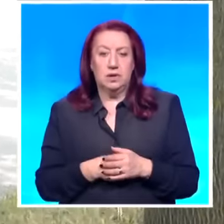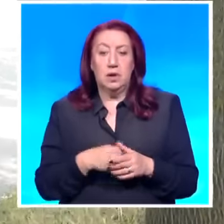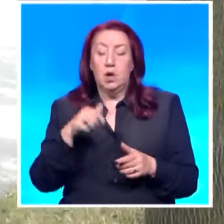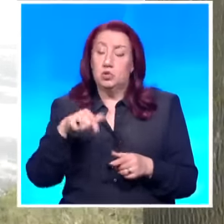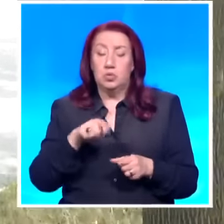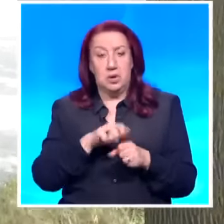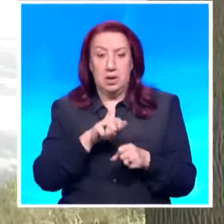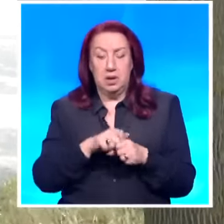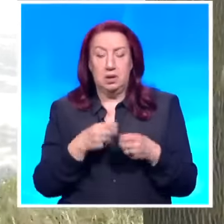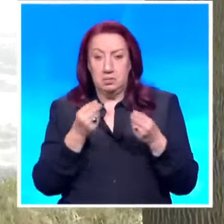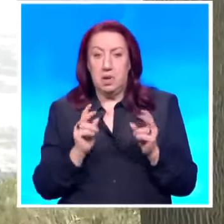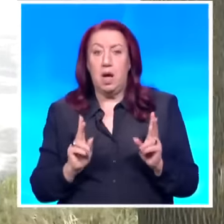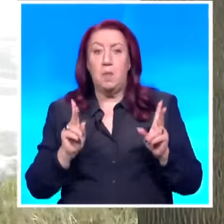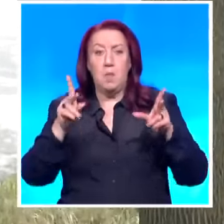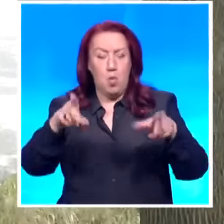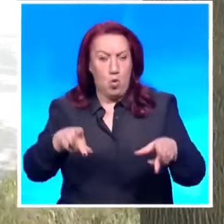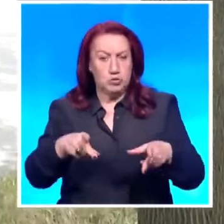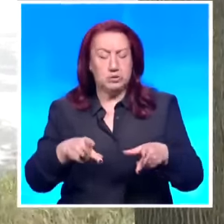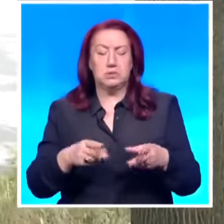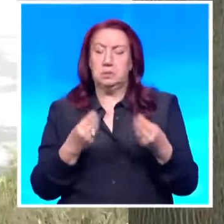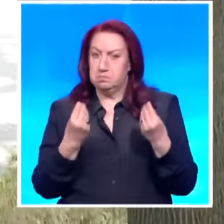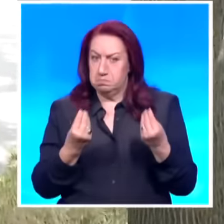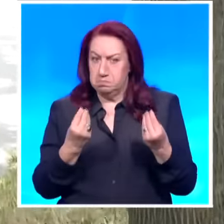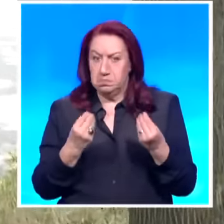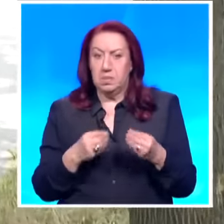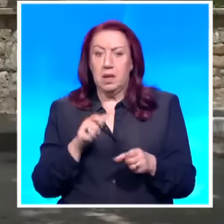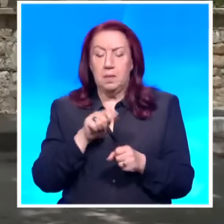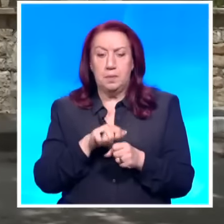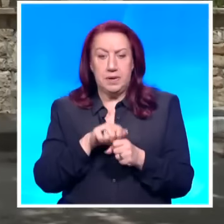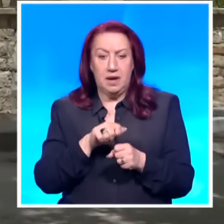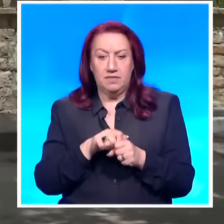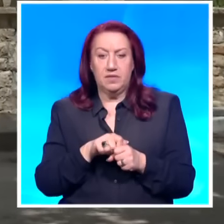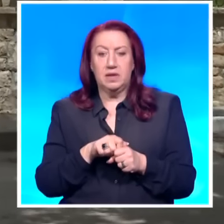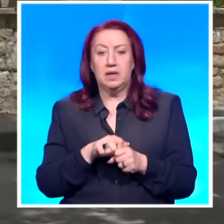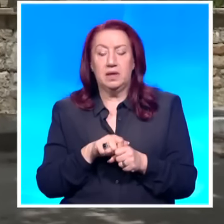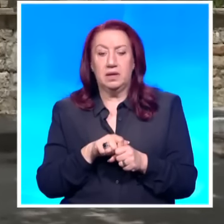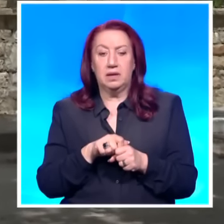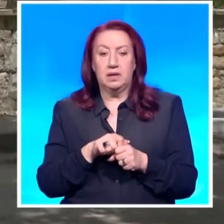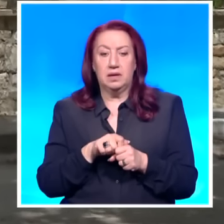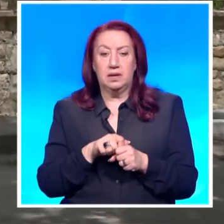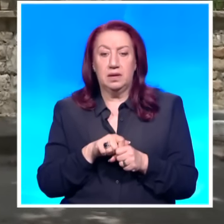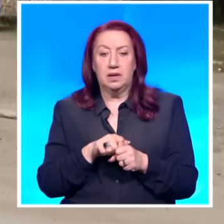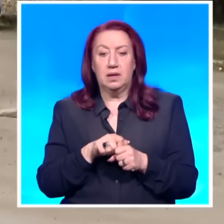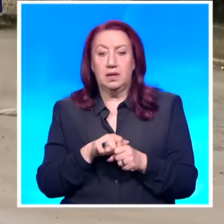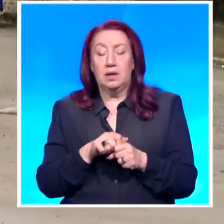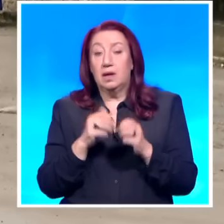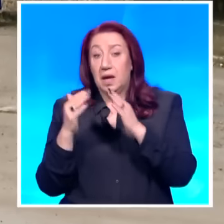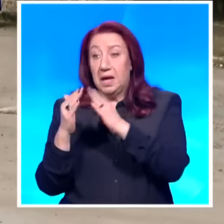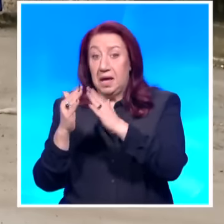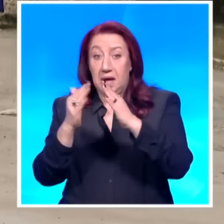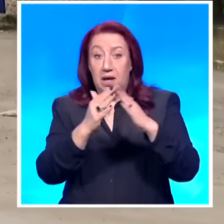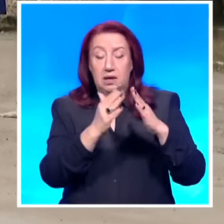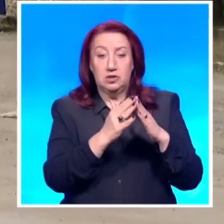Тук направиха някои тук такива къщи, които са наистина са много хубави,